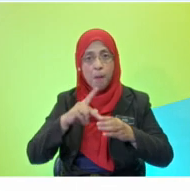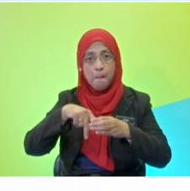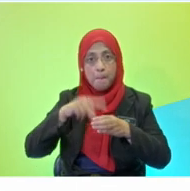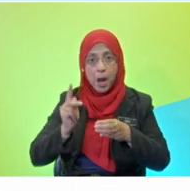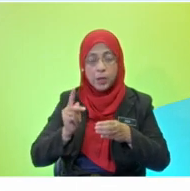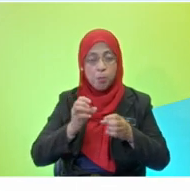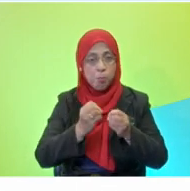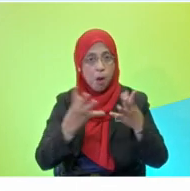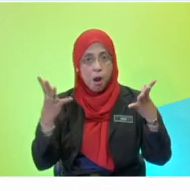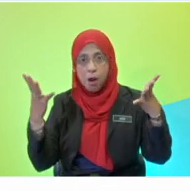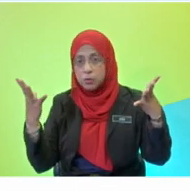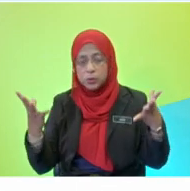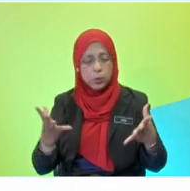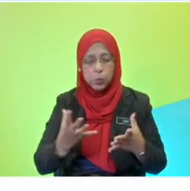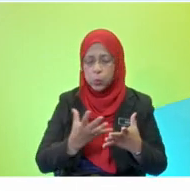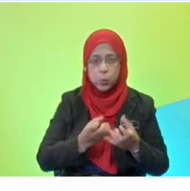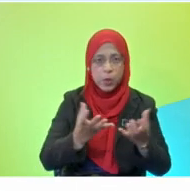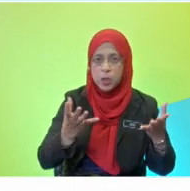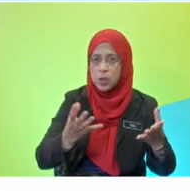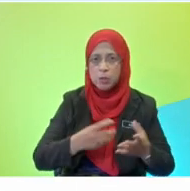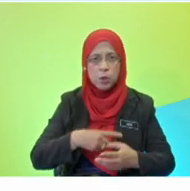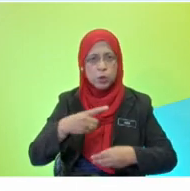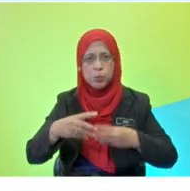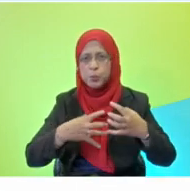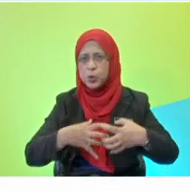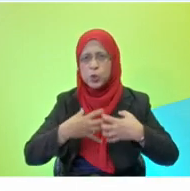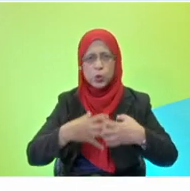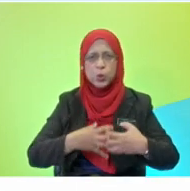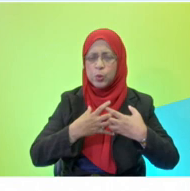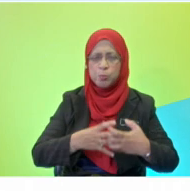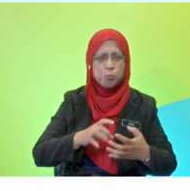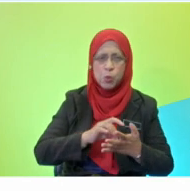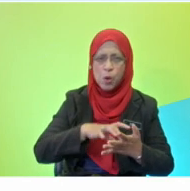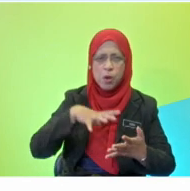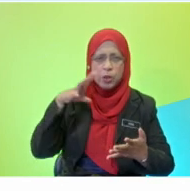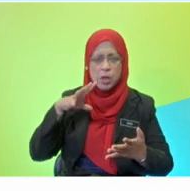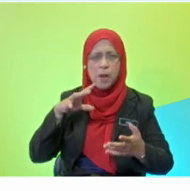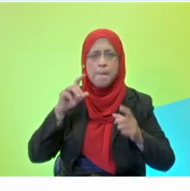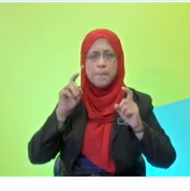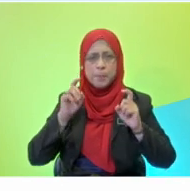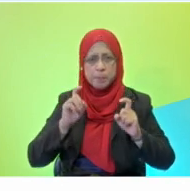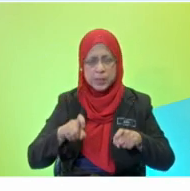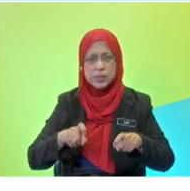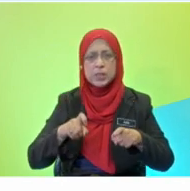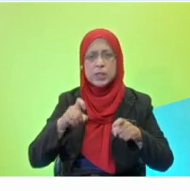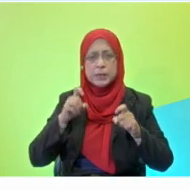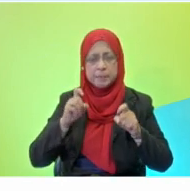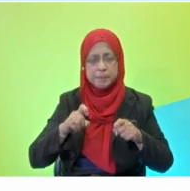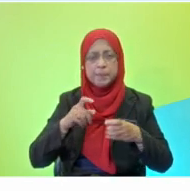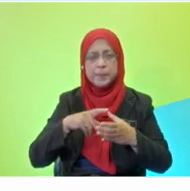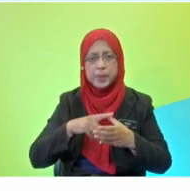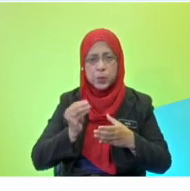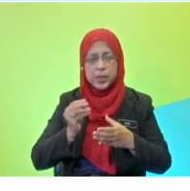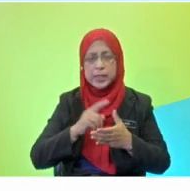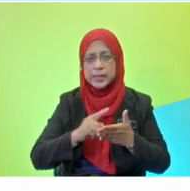buat Begitu naga ada mission padi lagi dan sebagainya maka memerlukan kos yang tinggi cukuplah sekadar mengeluarkan